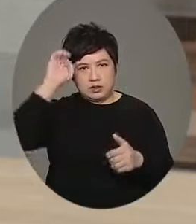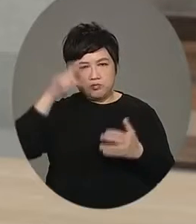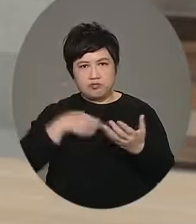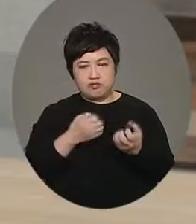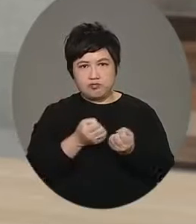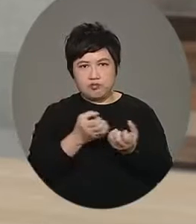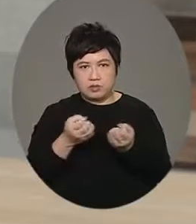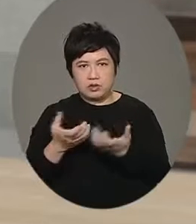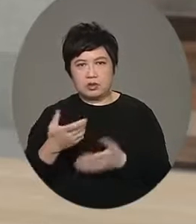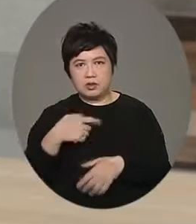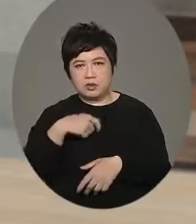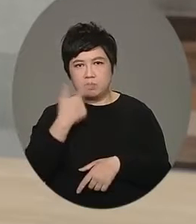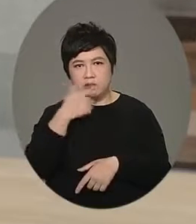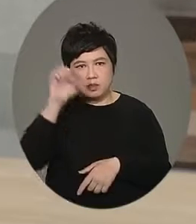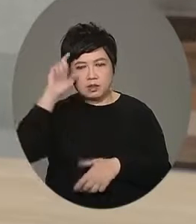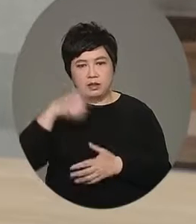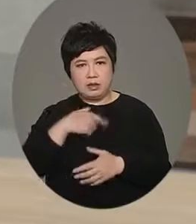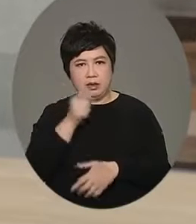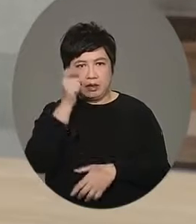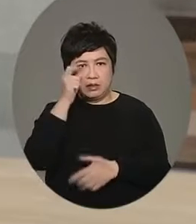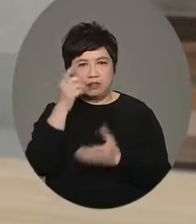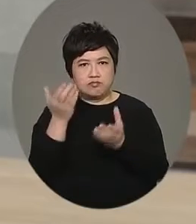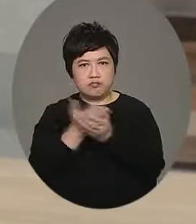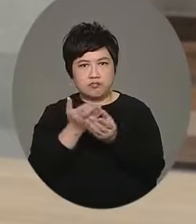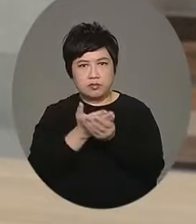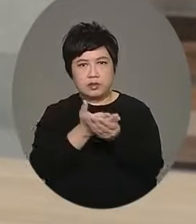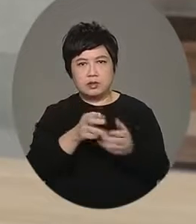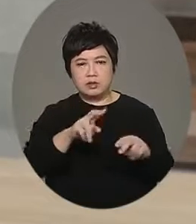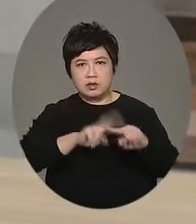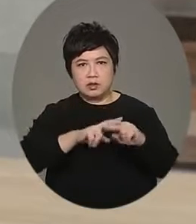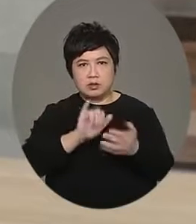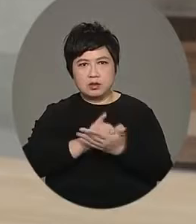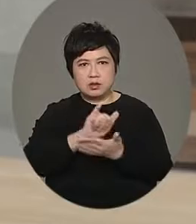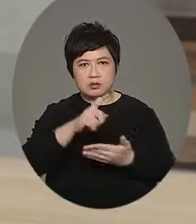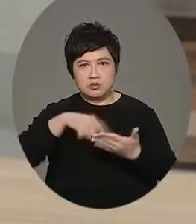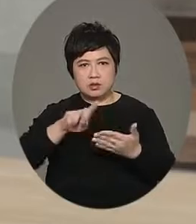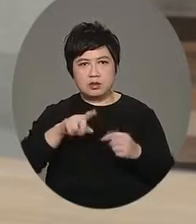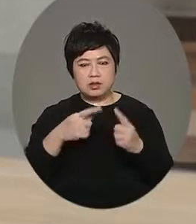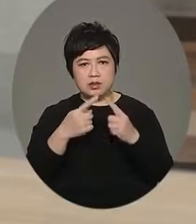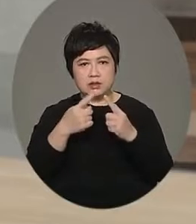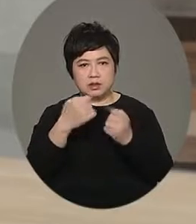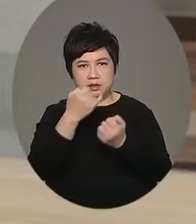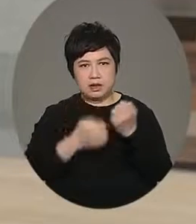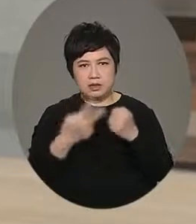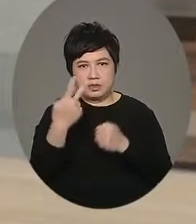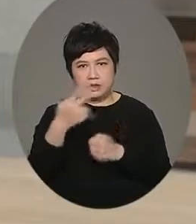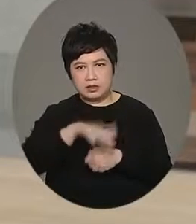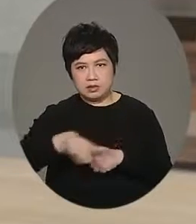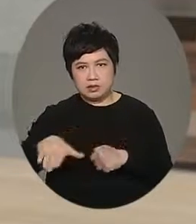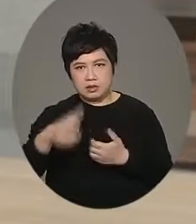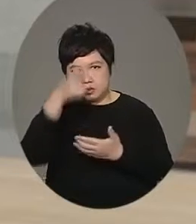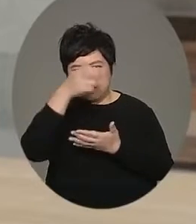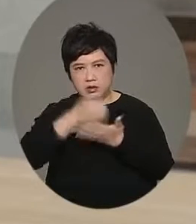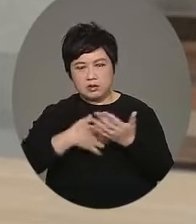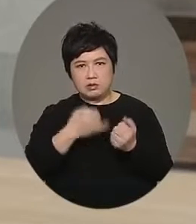意見都幾創新的，被稱為是奇葩提案。內地六年前已經通過了全面二孩政策，但是生育率